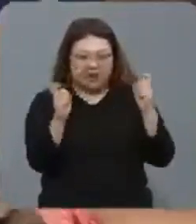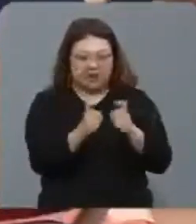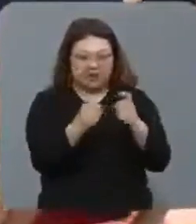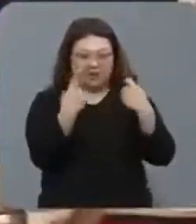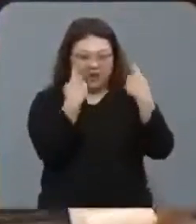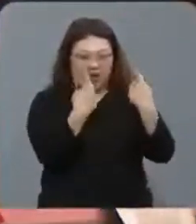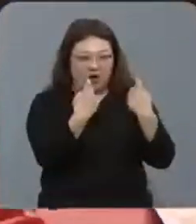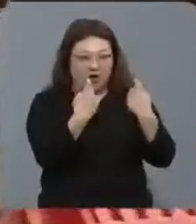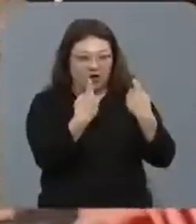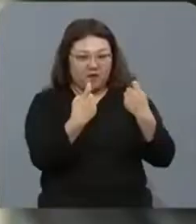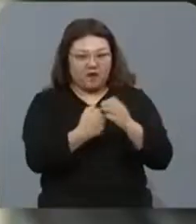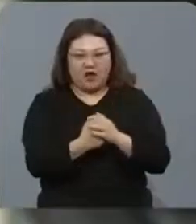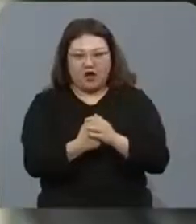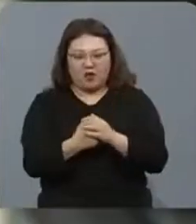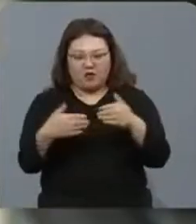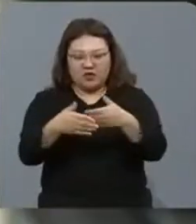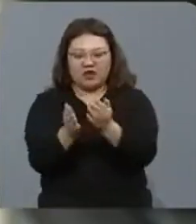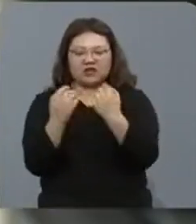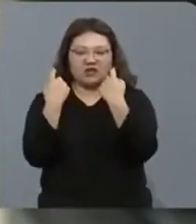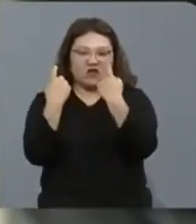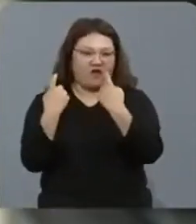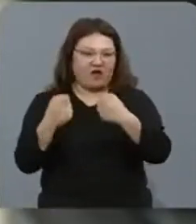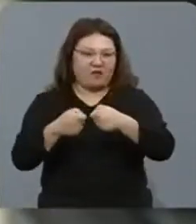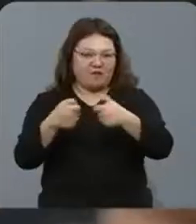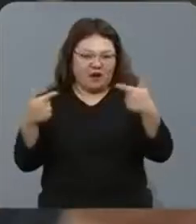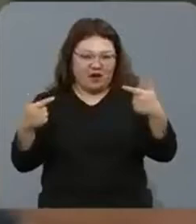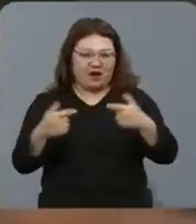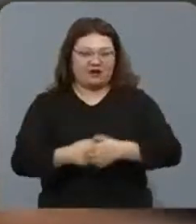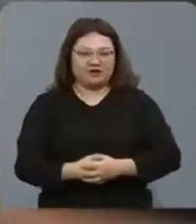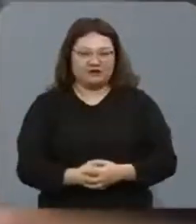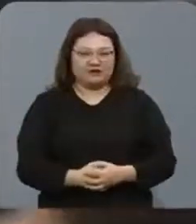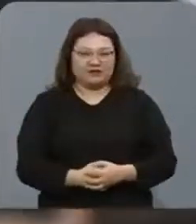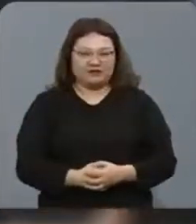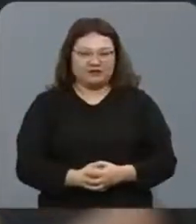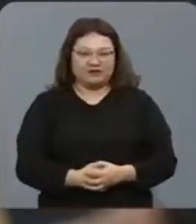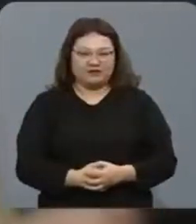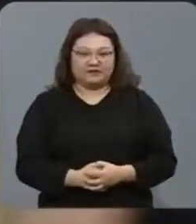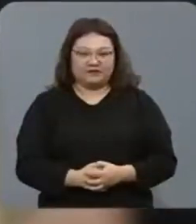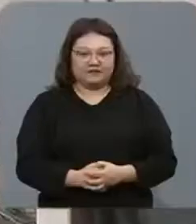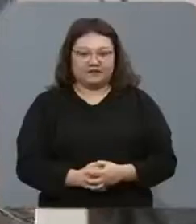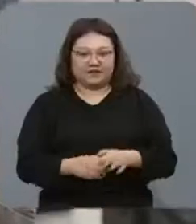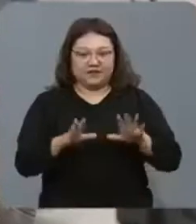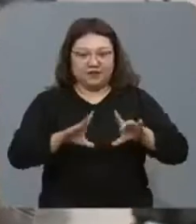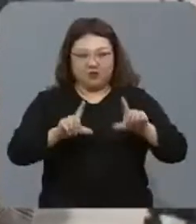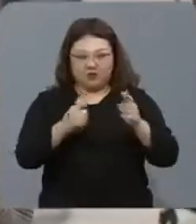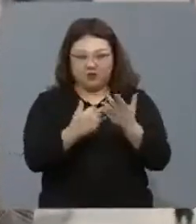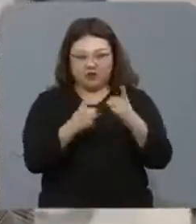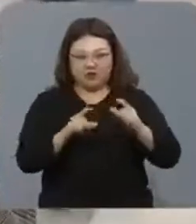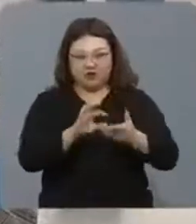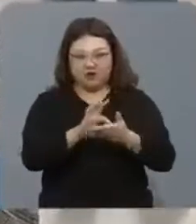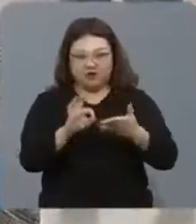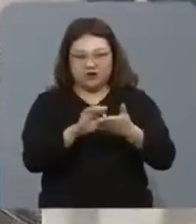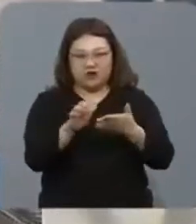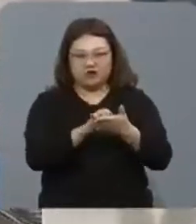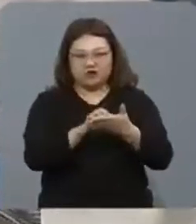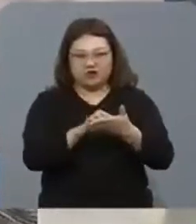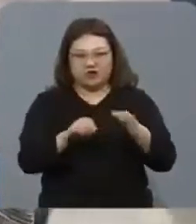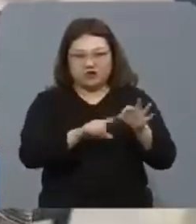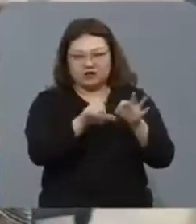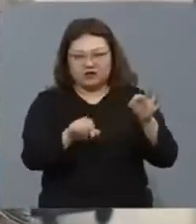위주에서 단체 관광객이 부쩍 늘어난 모습도 눈에 띕니다. 올해 제주공항 이용객 수는